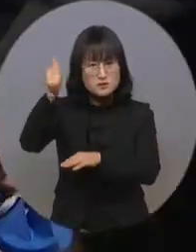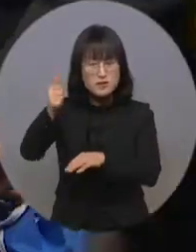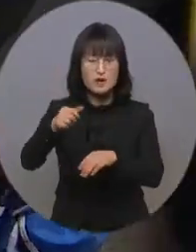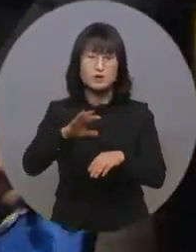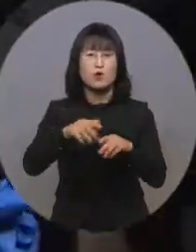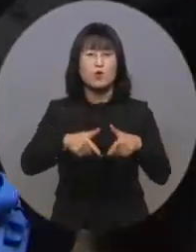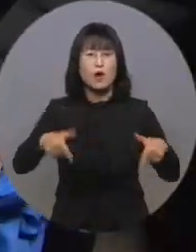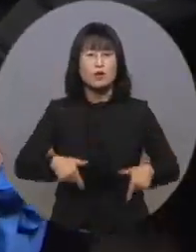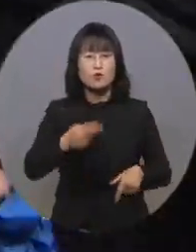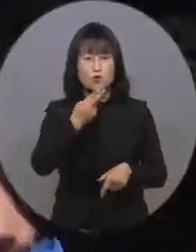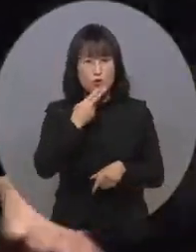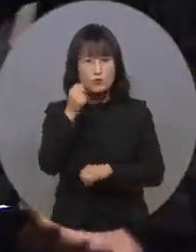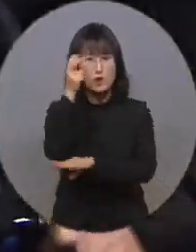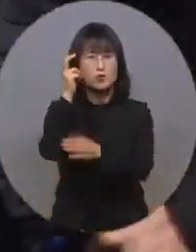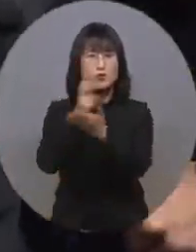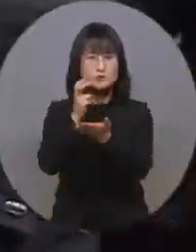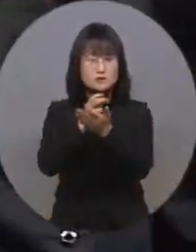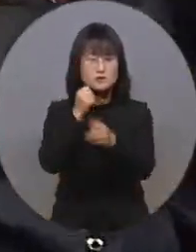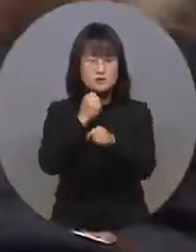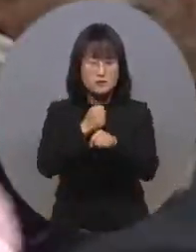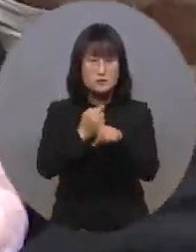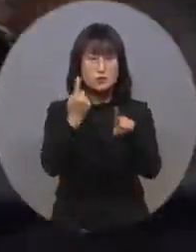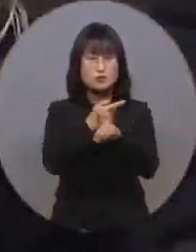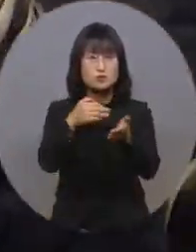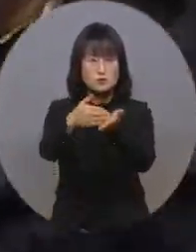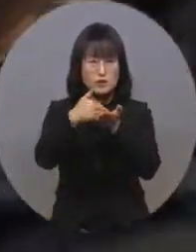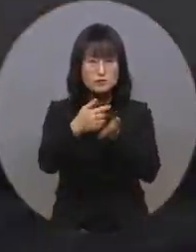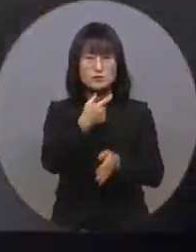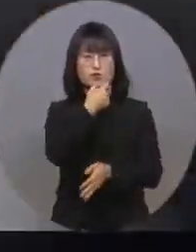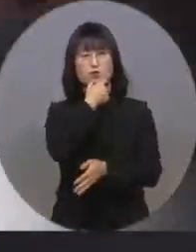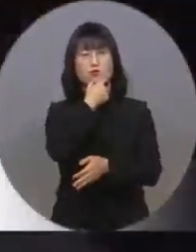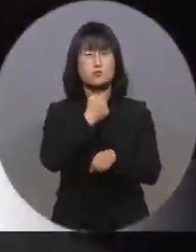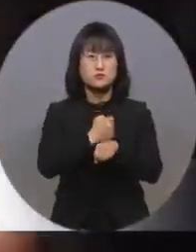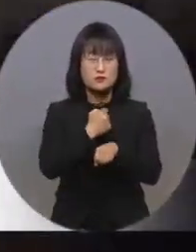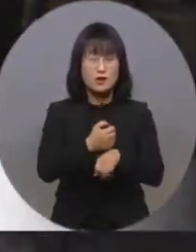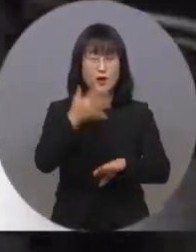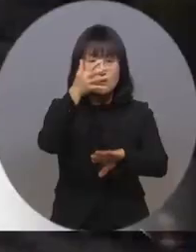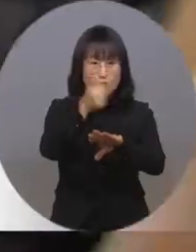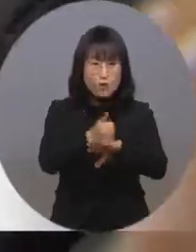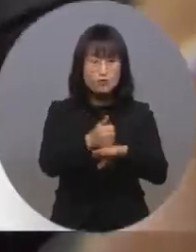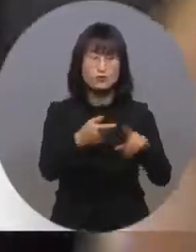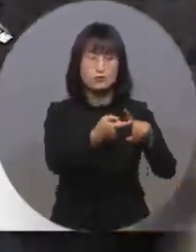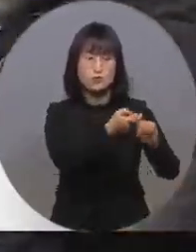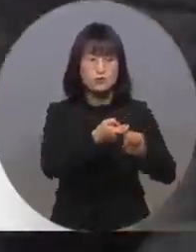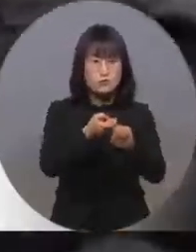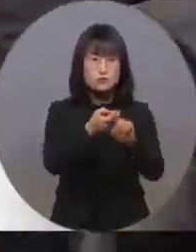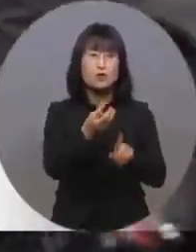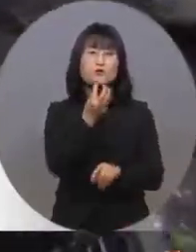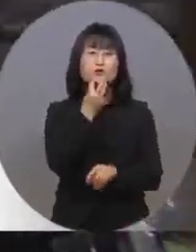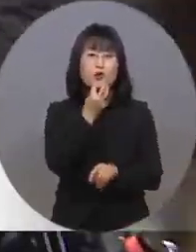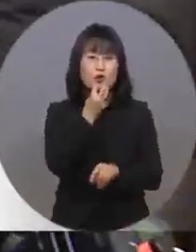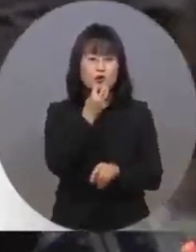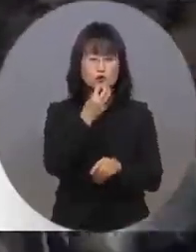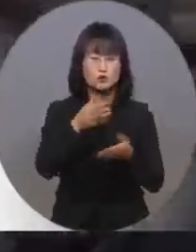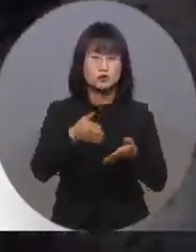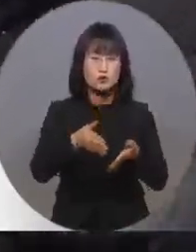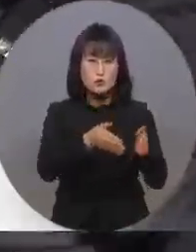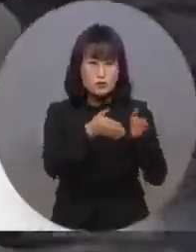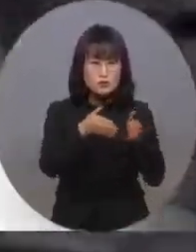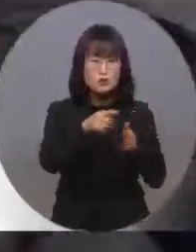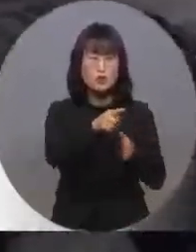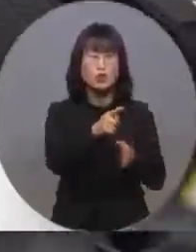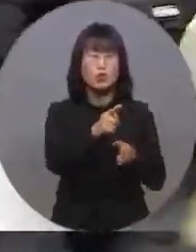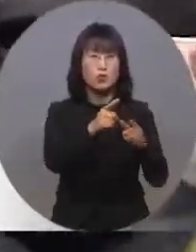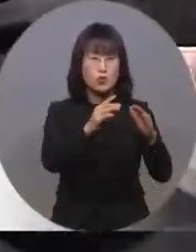내세우며 조정안 수용에 대한 거부 의사를 표명했습니다. 그 여파로 전 장현은 서울교통공사와 경찰에 막혀